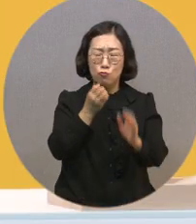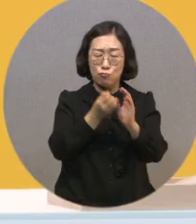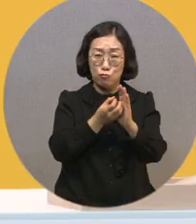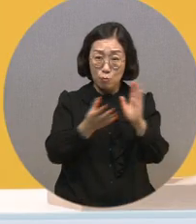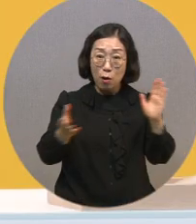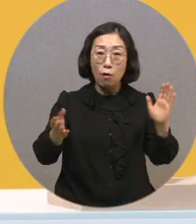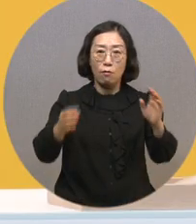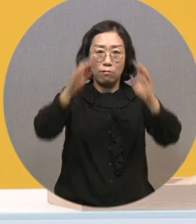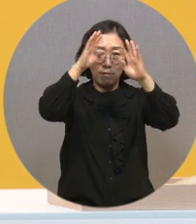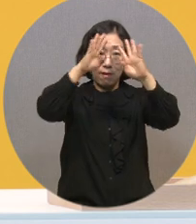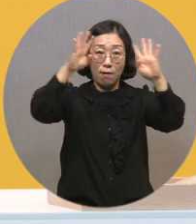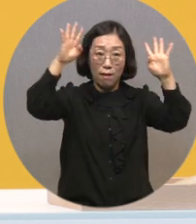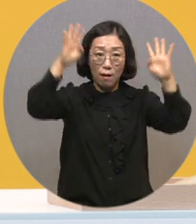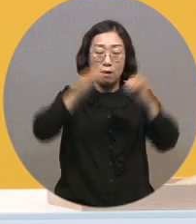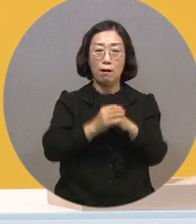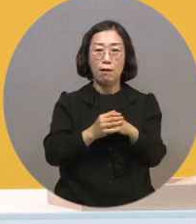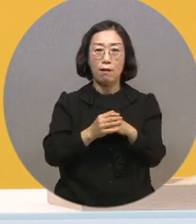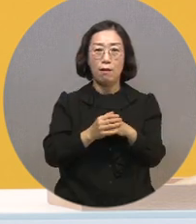대학에